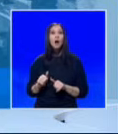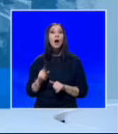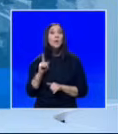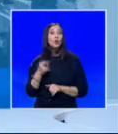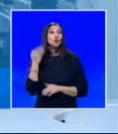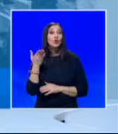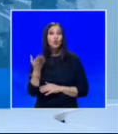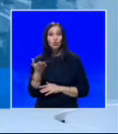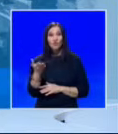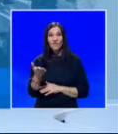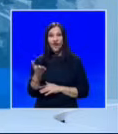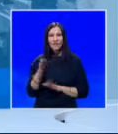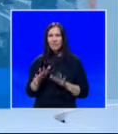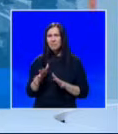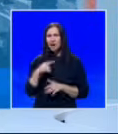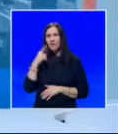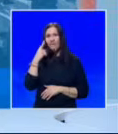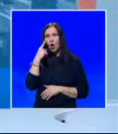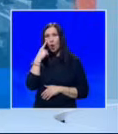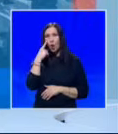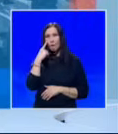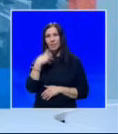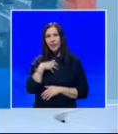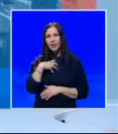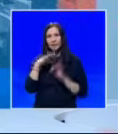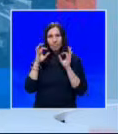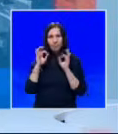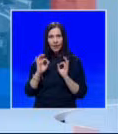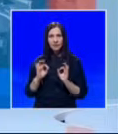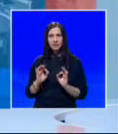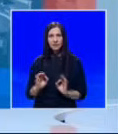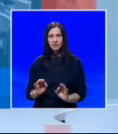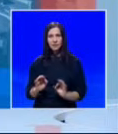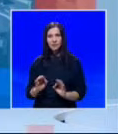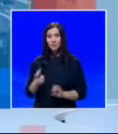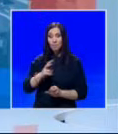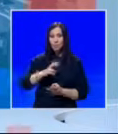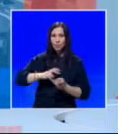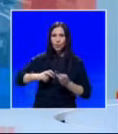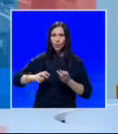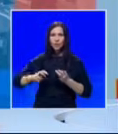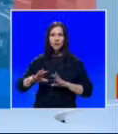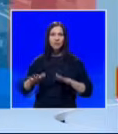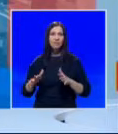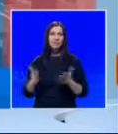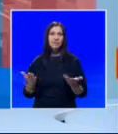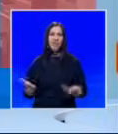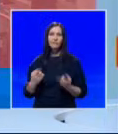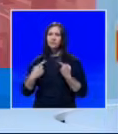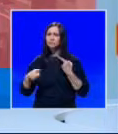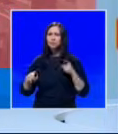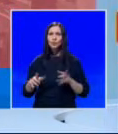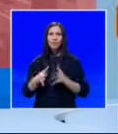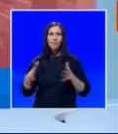Може пък и това да е някакъв опит на ГЕРБ наистина да потърсят някакви